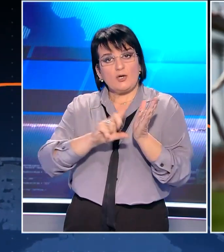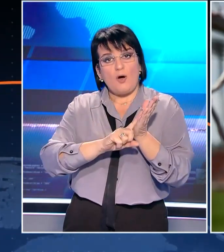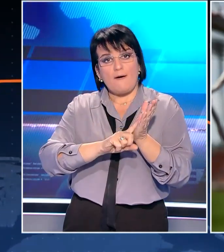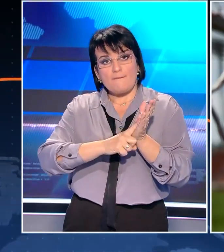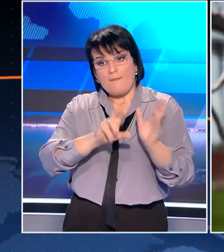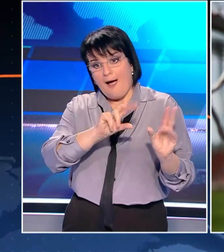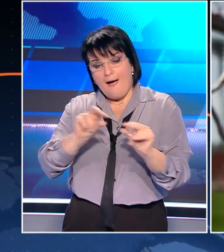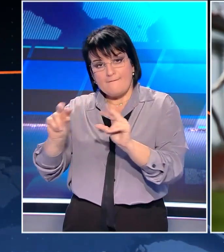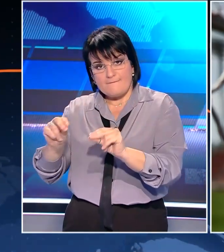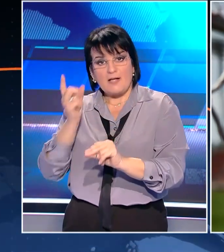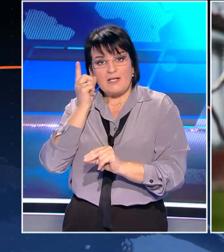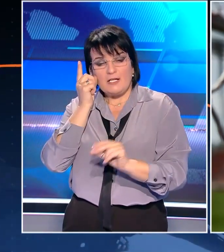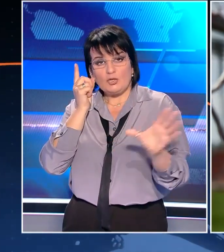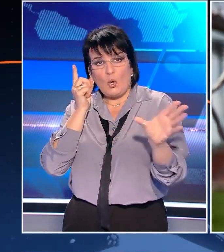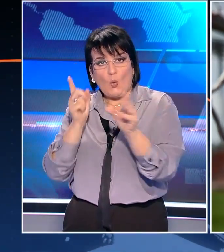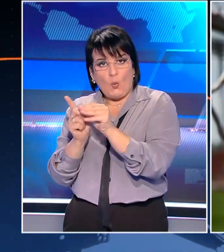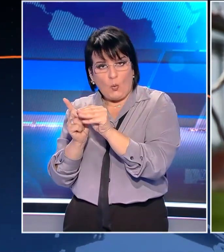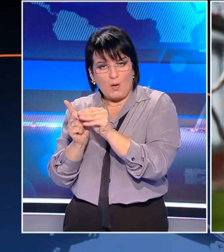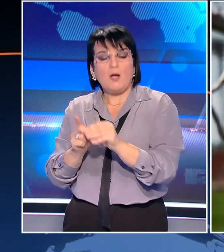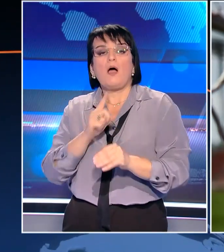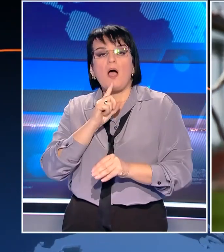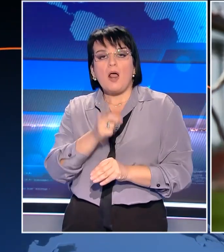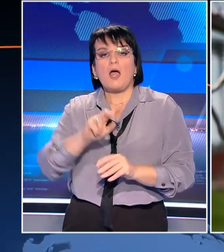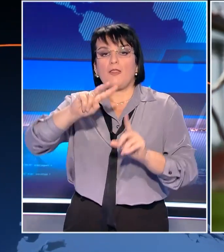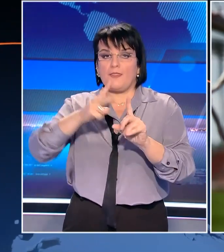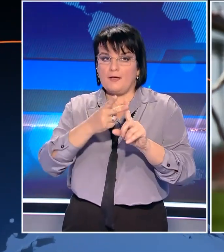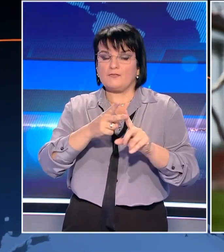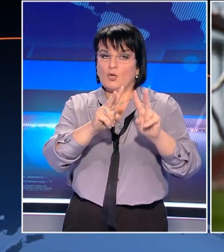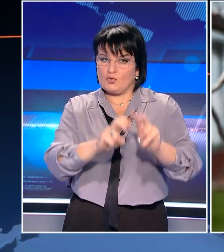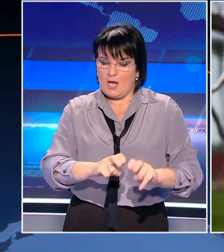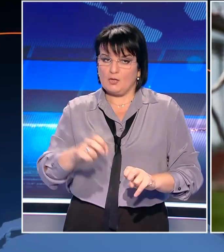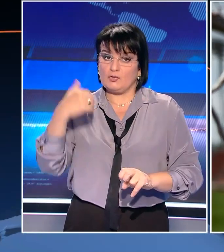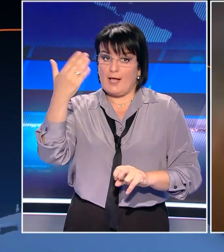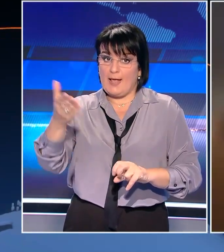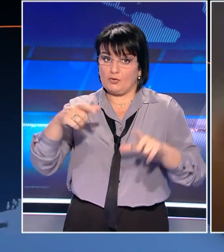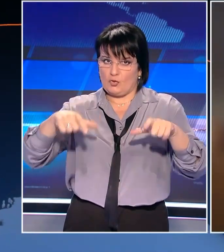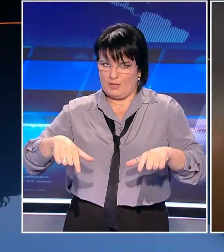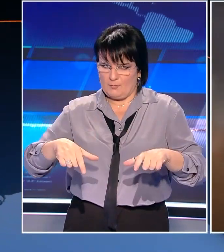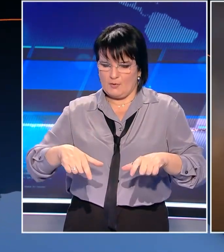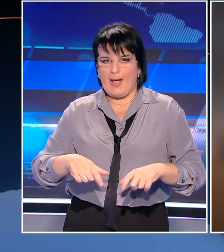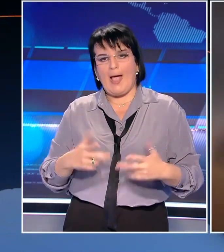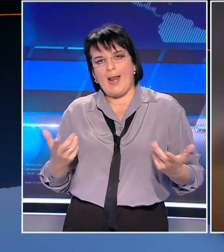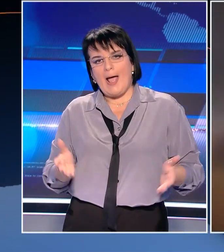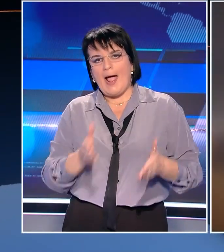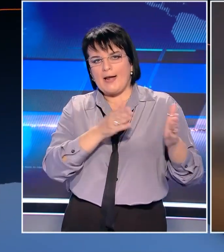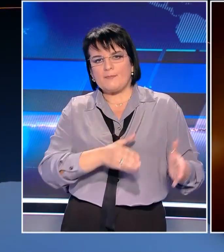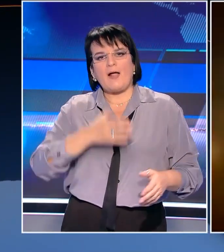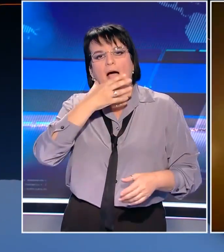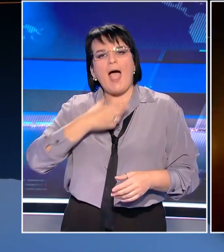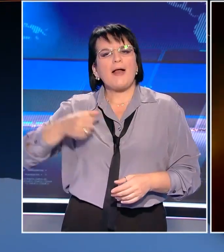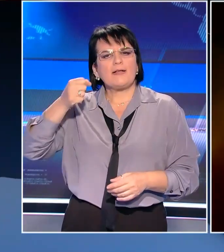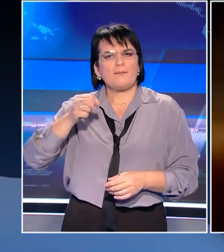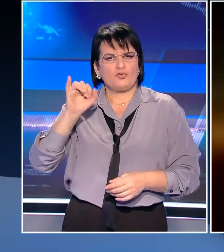ταυτοποιείται μέσα από το κινητό του κατόχου, θα γίνεται όμως και δεύτερος έλεγχος έξω από το γήπεδο. Απεσιόδοξος φάνηκε μιλώντας